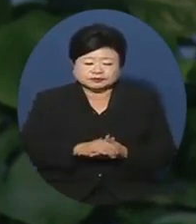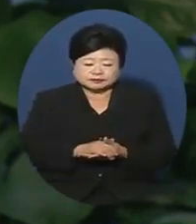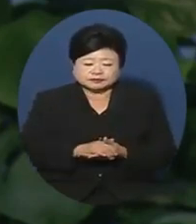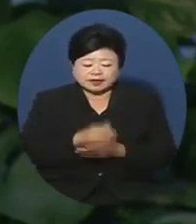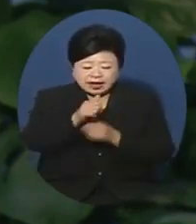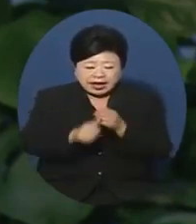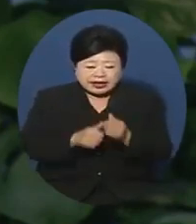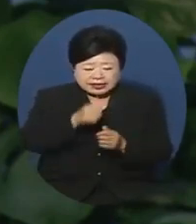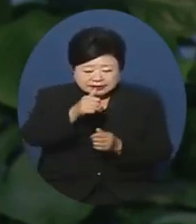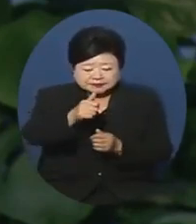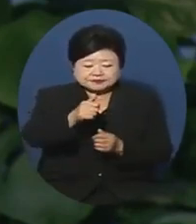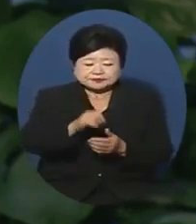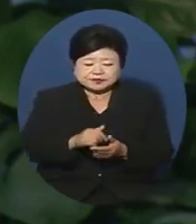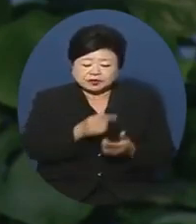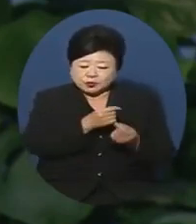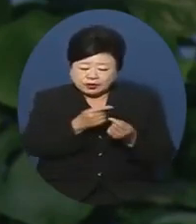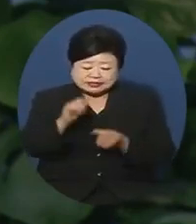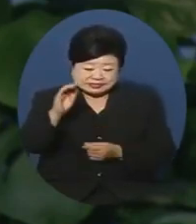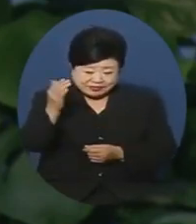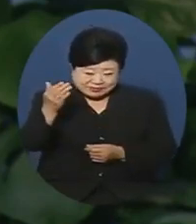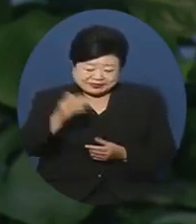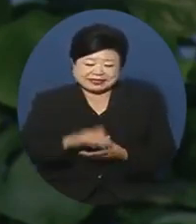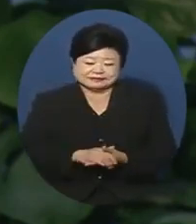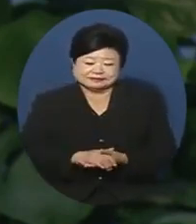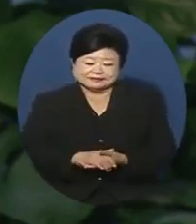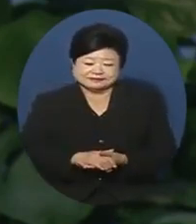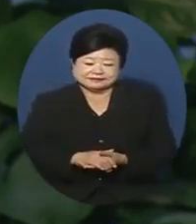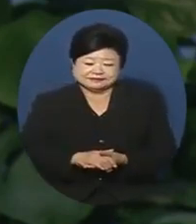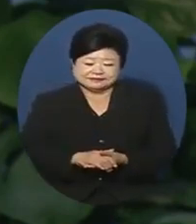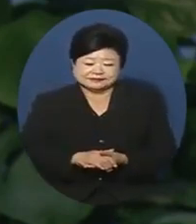여러분은 하나님과 되는 것입니다.